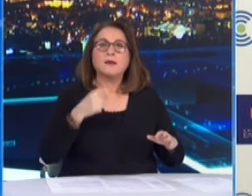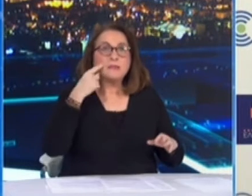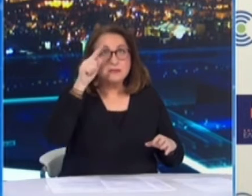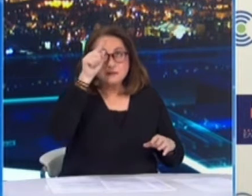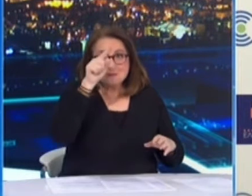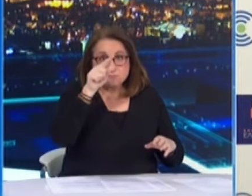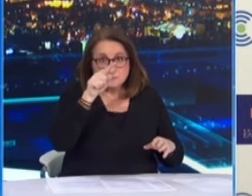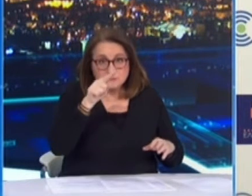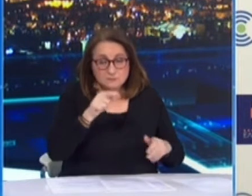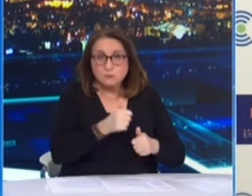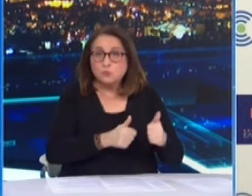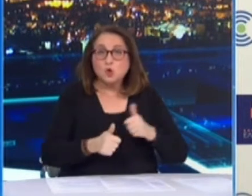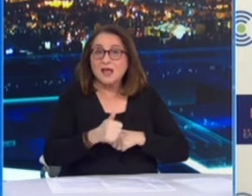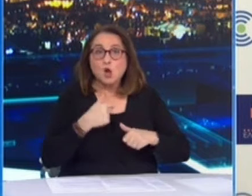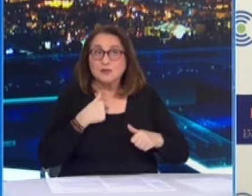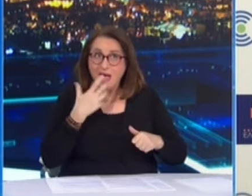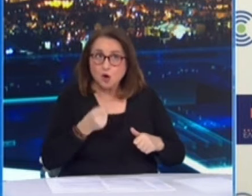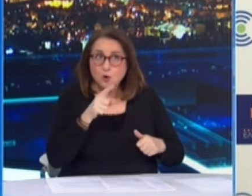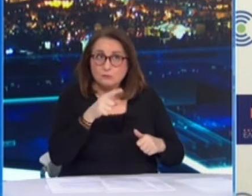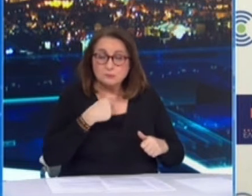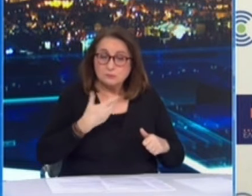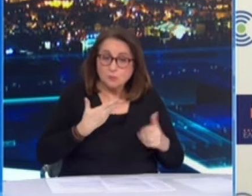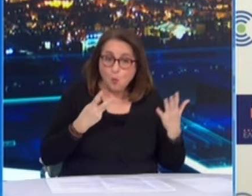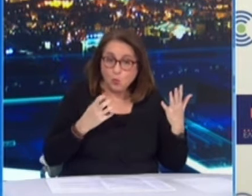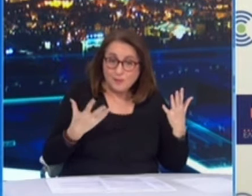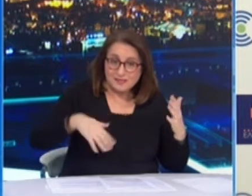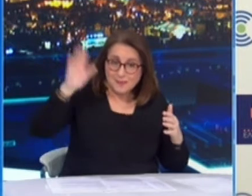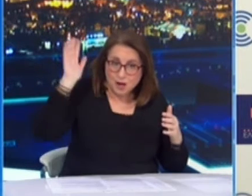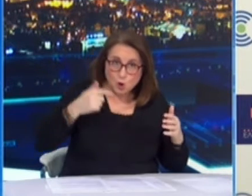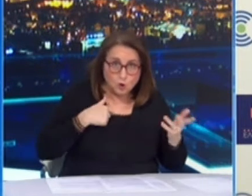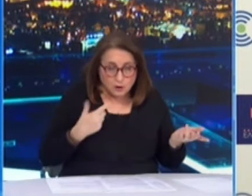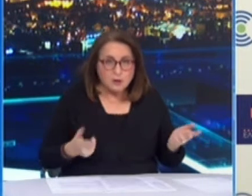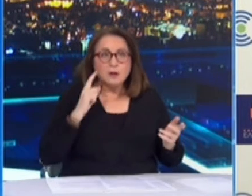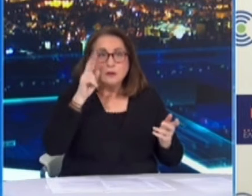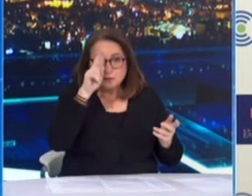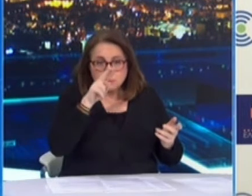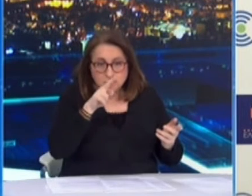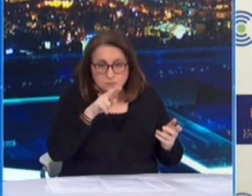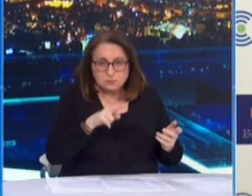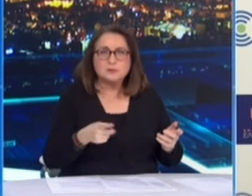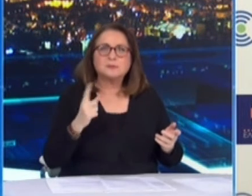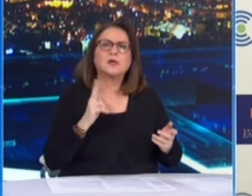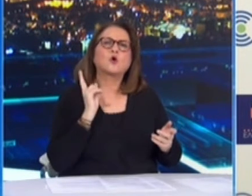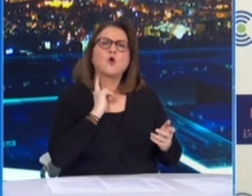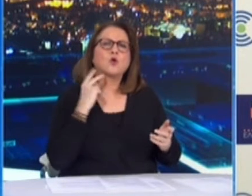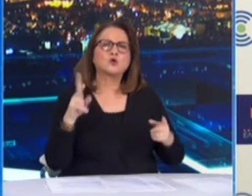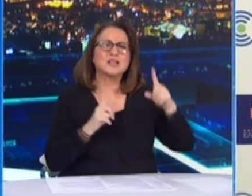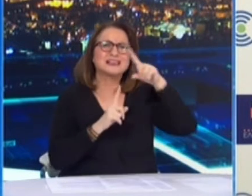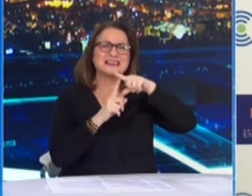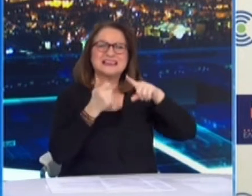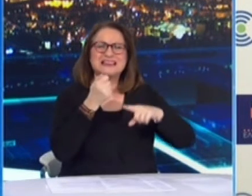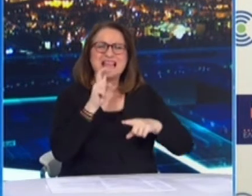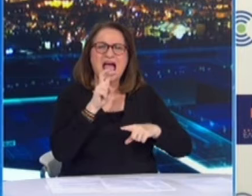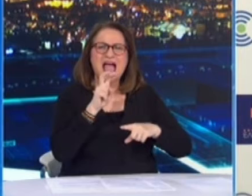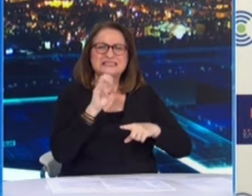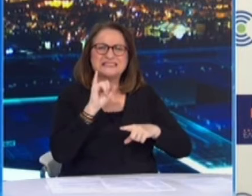κατηγορίες που έχουν προτεραιοποιηθεί από την Επιτροπή και έπειτα, με χρήση των κωδικών του TaxisNet και